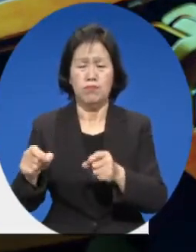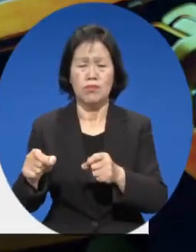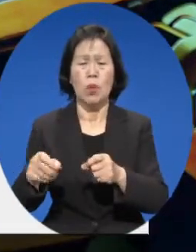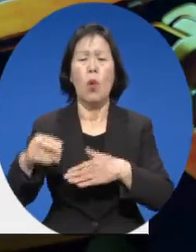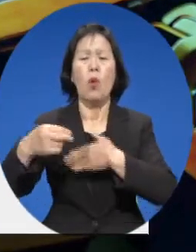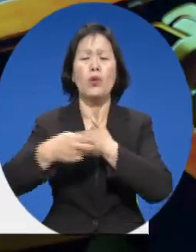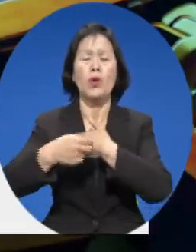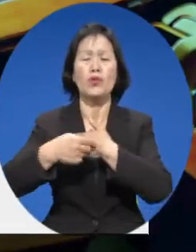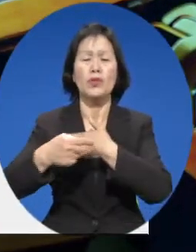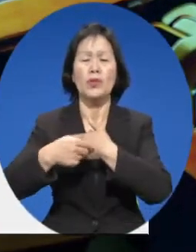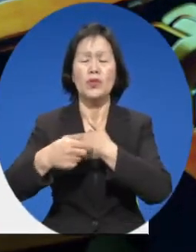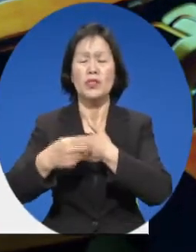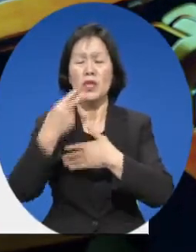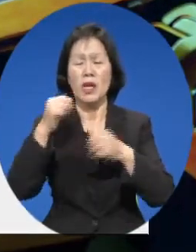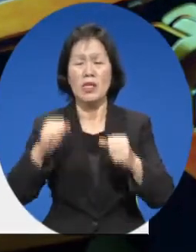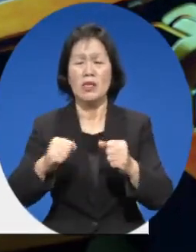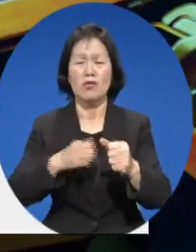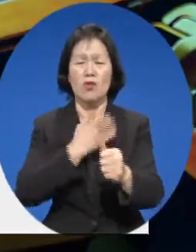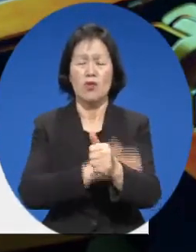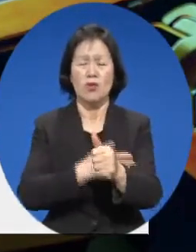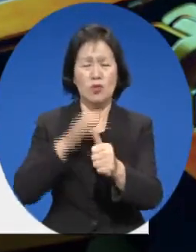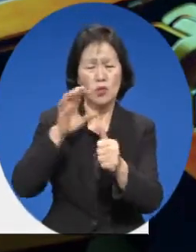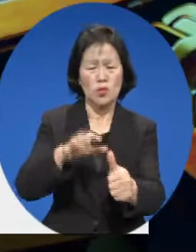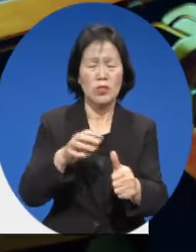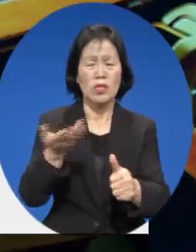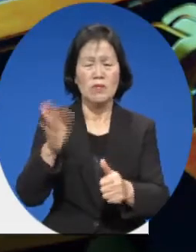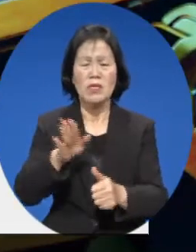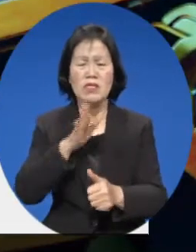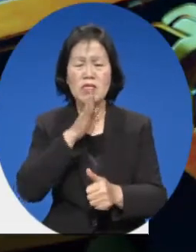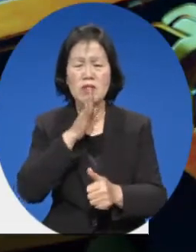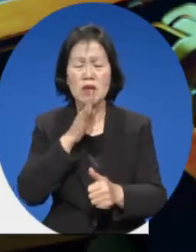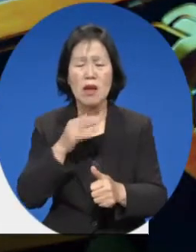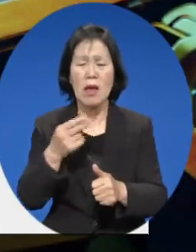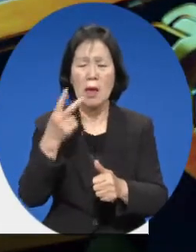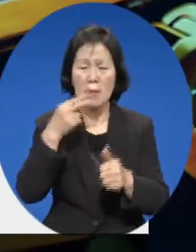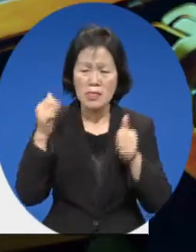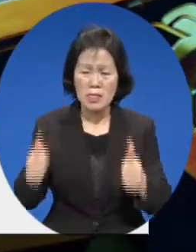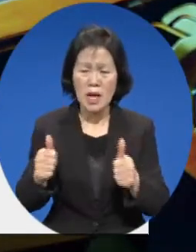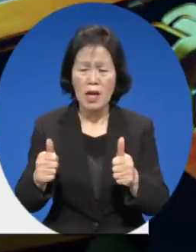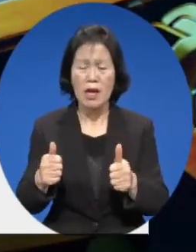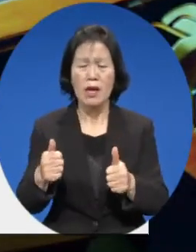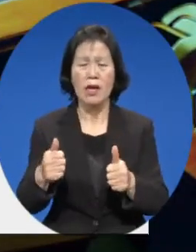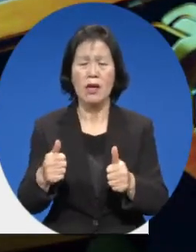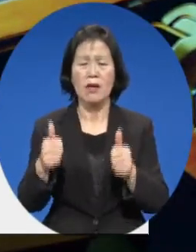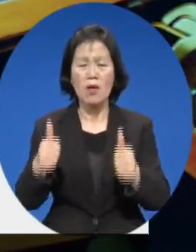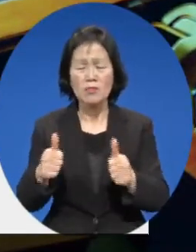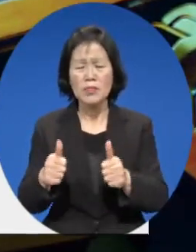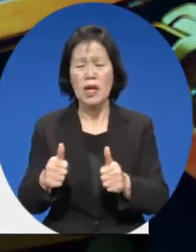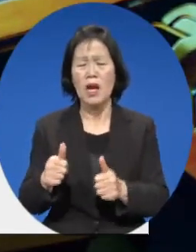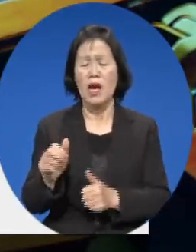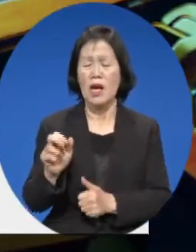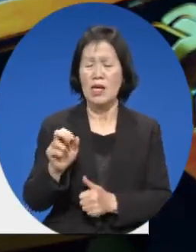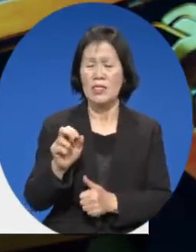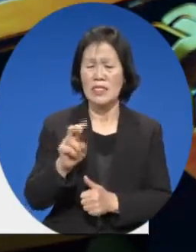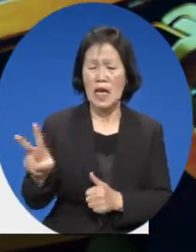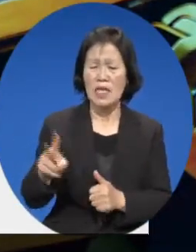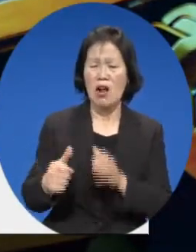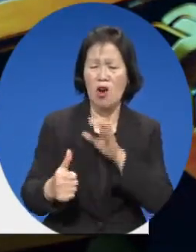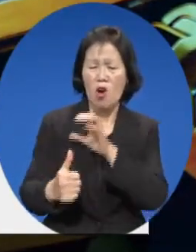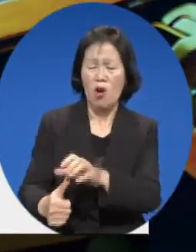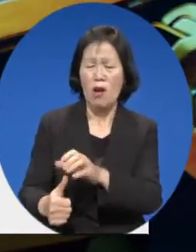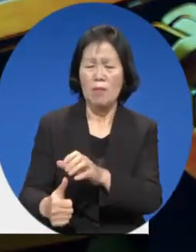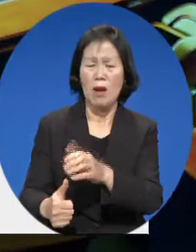프로는 그 살아있는 권력을 통제한다고 하지만 실질적으로는 판금 4 를 비롯해서 야당을 억 또 갈 수 있을 가능성이 있다고 하는